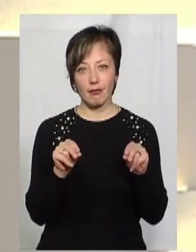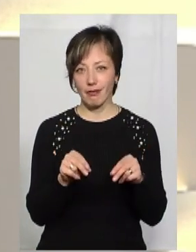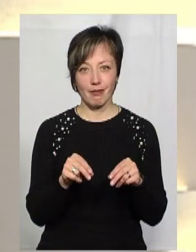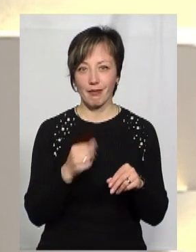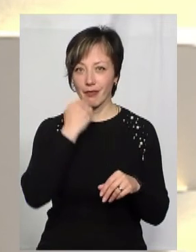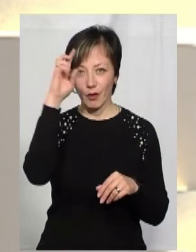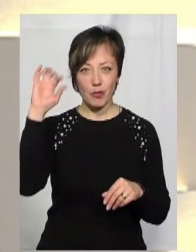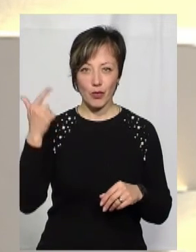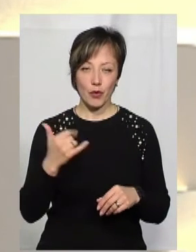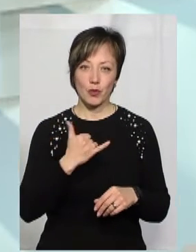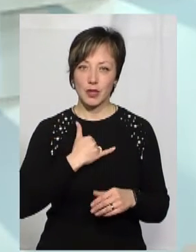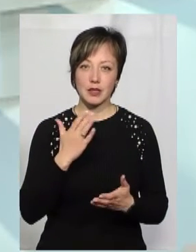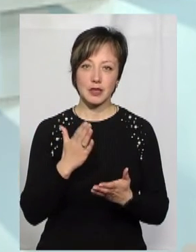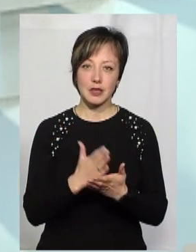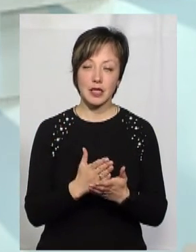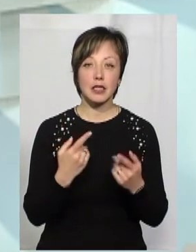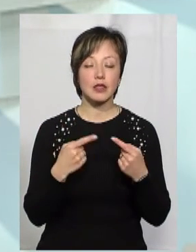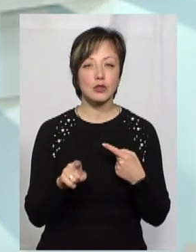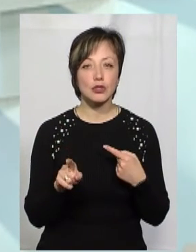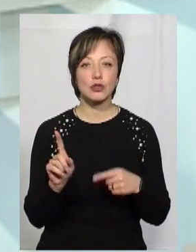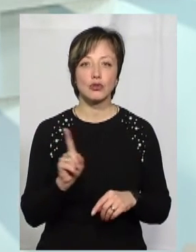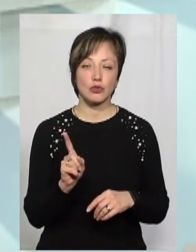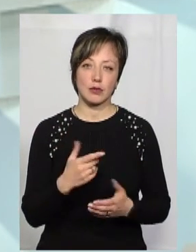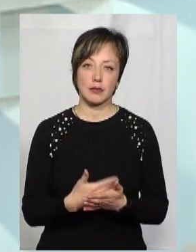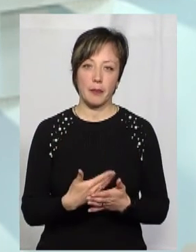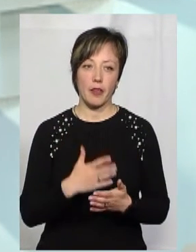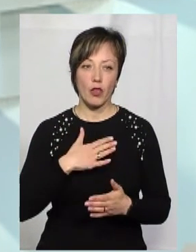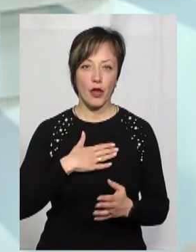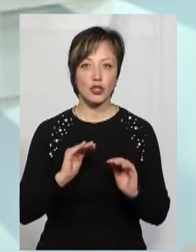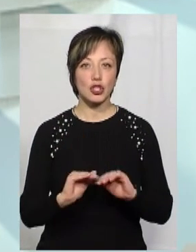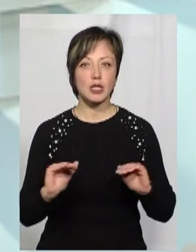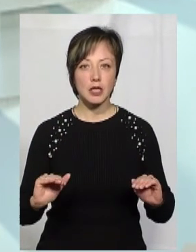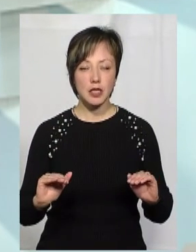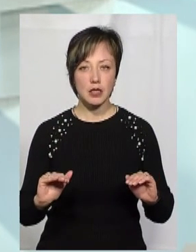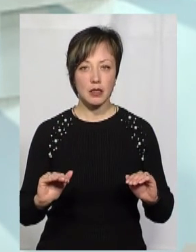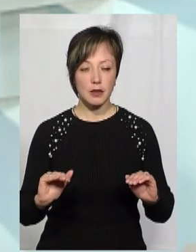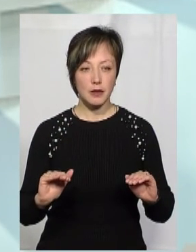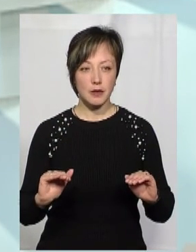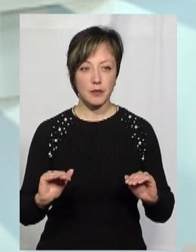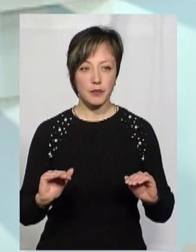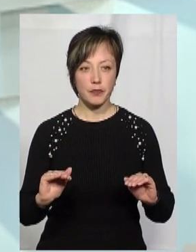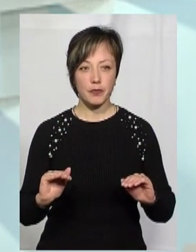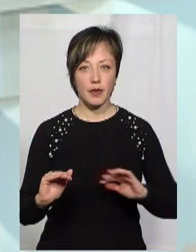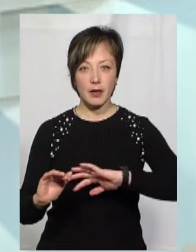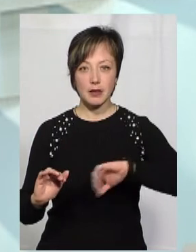Дякувати Богу. Ми маємо інше. Ми маємо, що наші діти, які усиновлені,